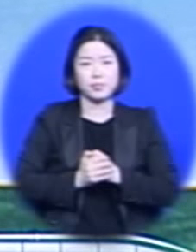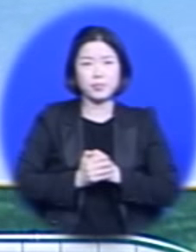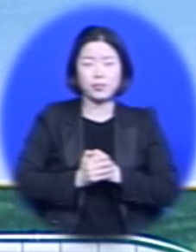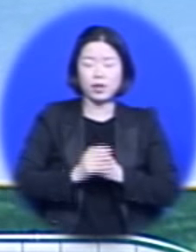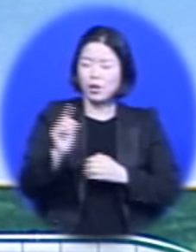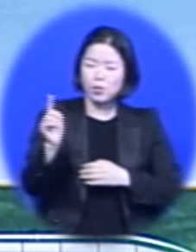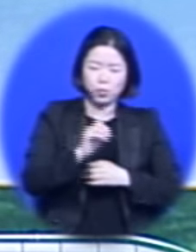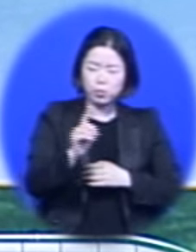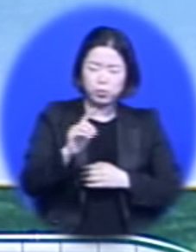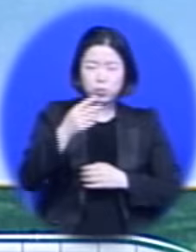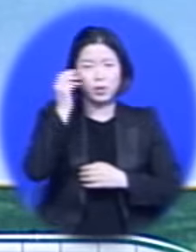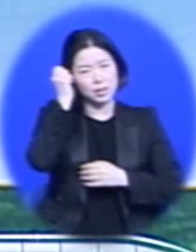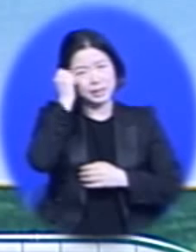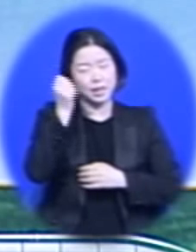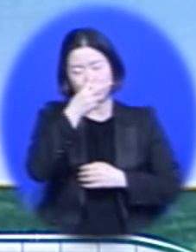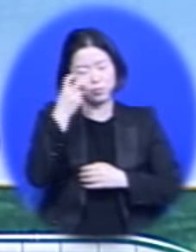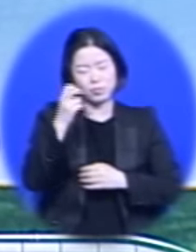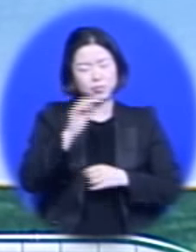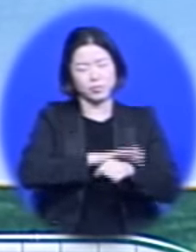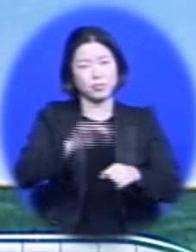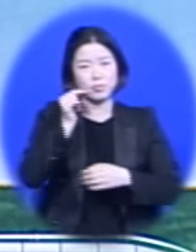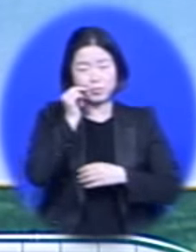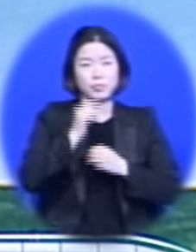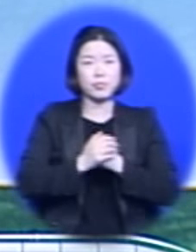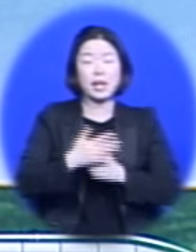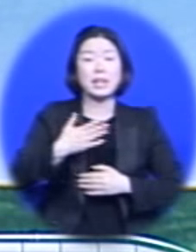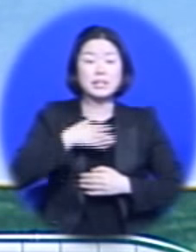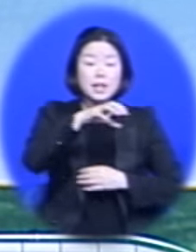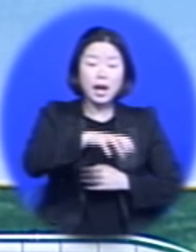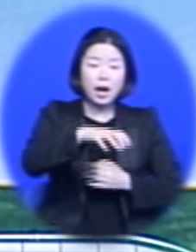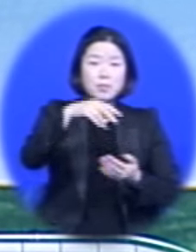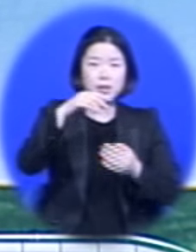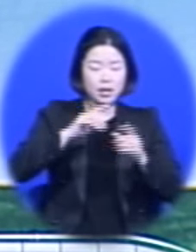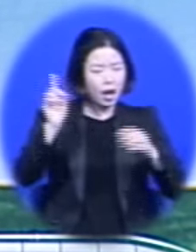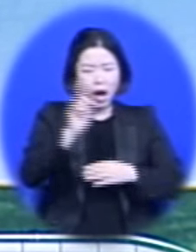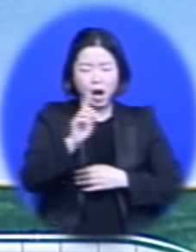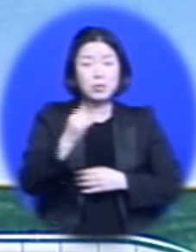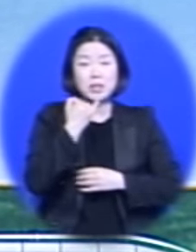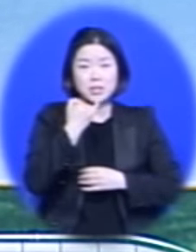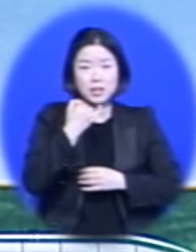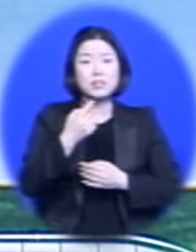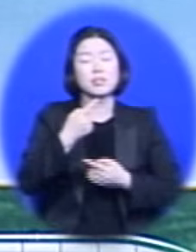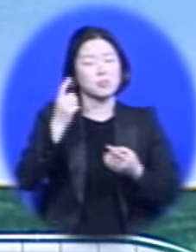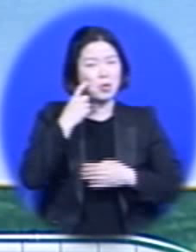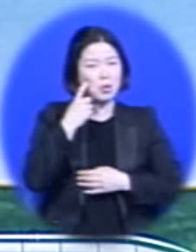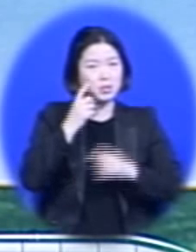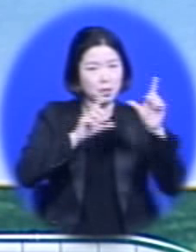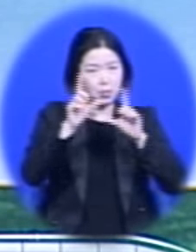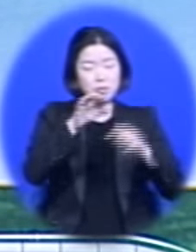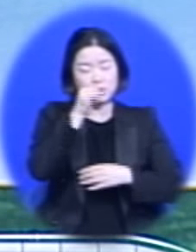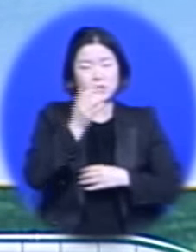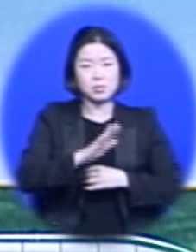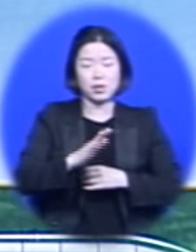거예요. 도무지 잠을 못 주무신다는 거예요. 제 앞에서는 아무렇지도 않은 척하면서 제가 혹시라도